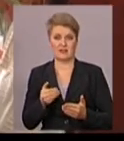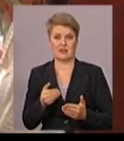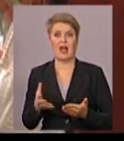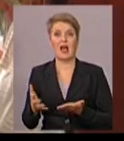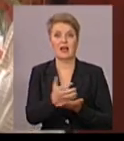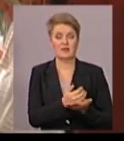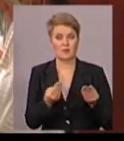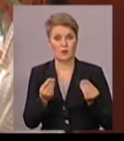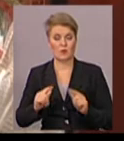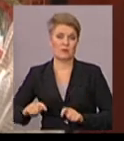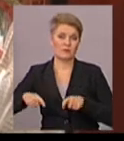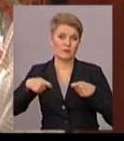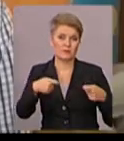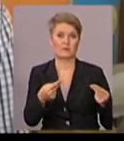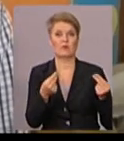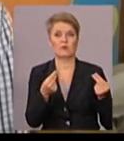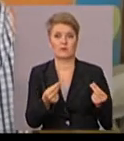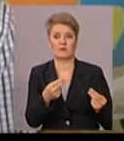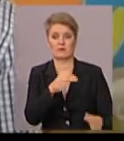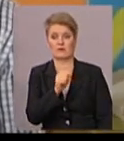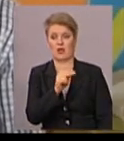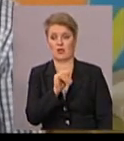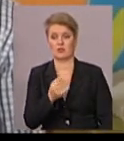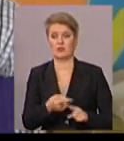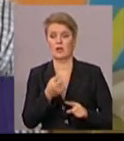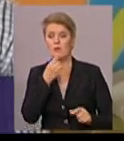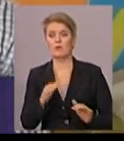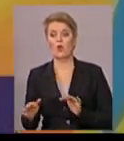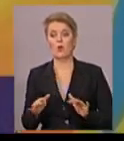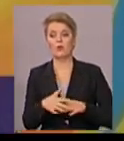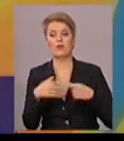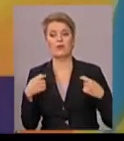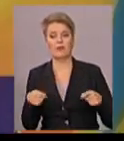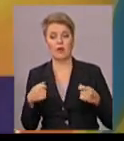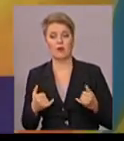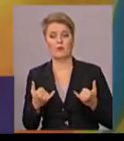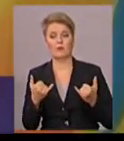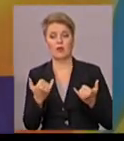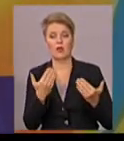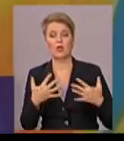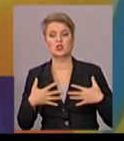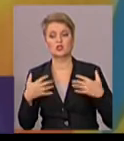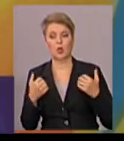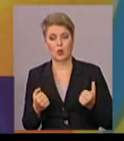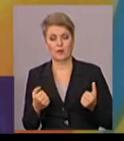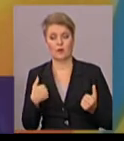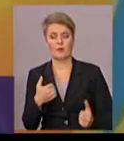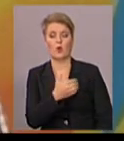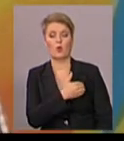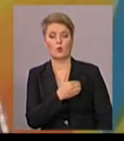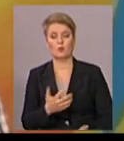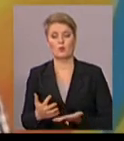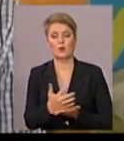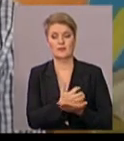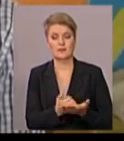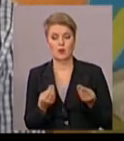зібрані кошти передати на лікування Даші. Цей благодійний ярмарок на честь її здоров'я встановили. Ми хочемо